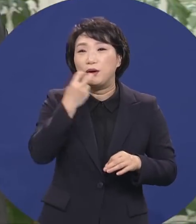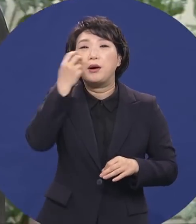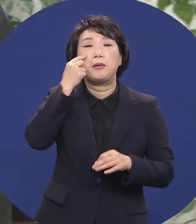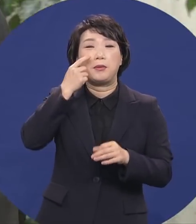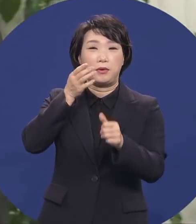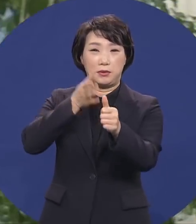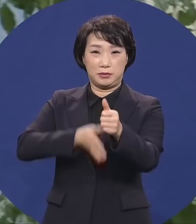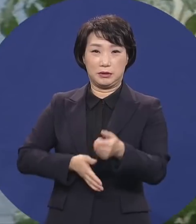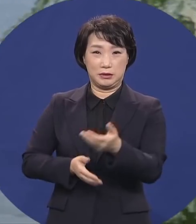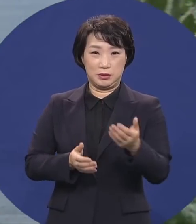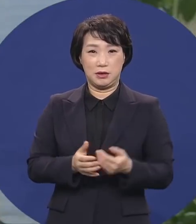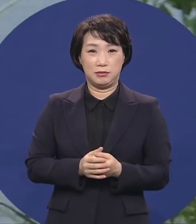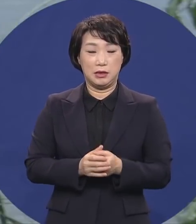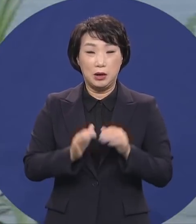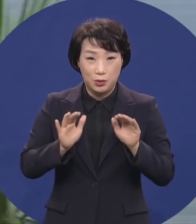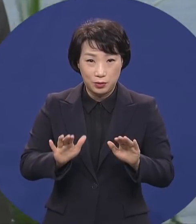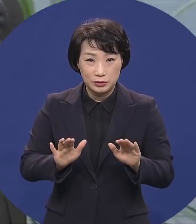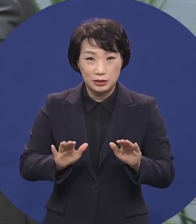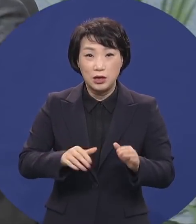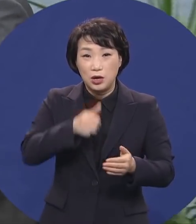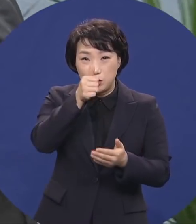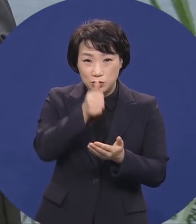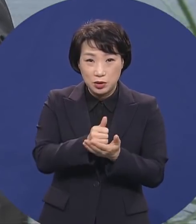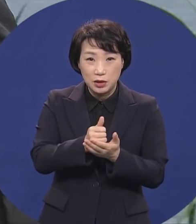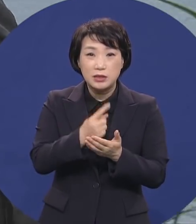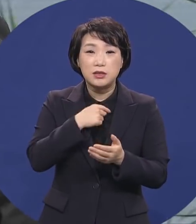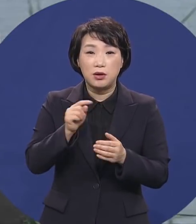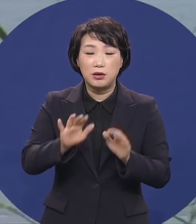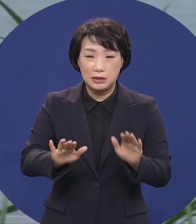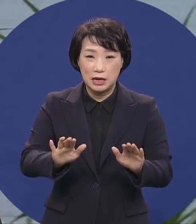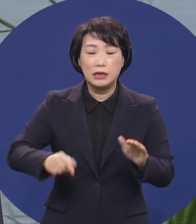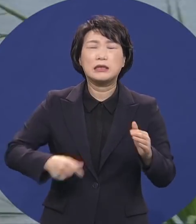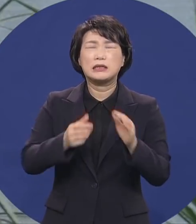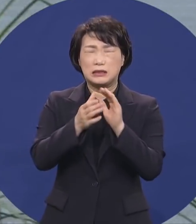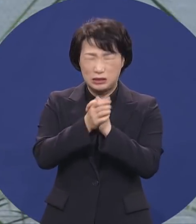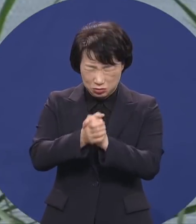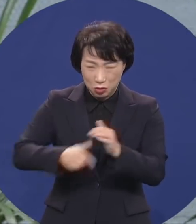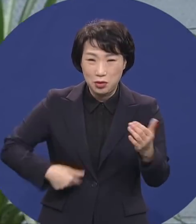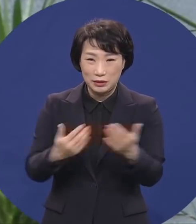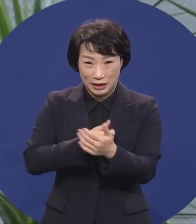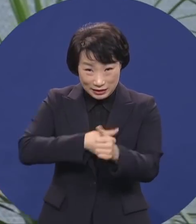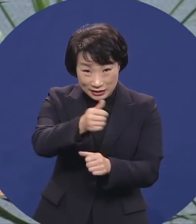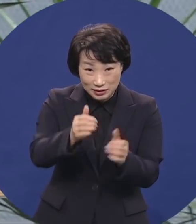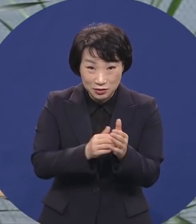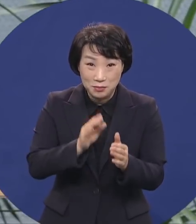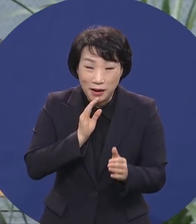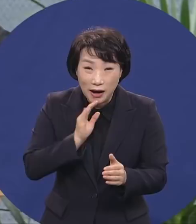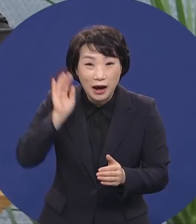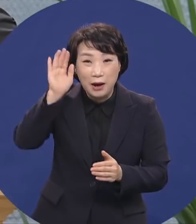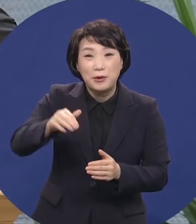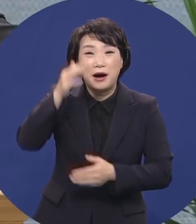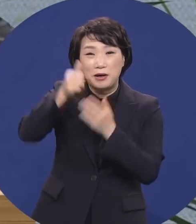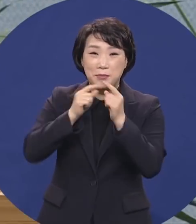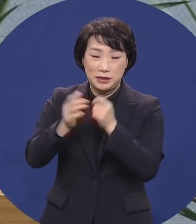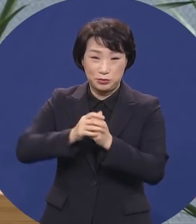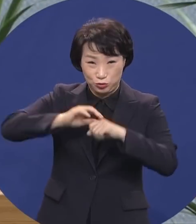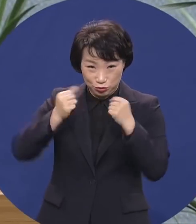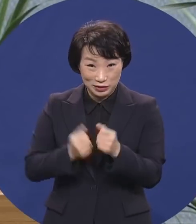판단하면서, 오늘 죄는 기도로 회개해서 이기고, 앞으로는 말씀을 순종해서